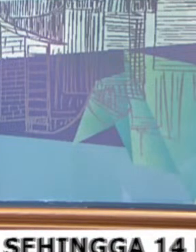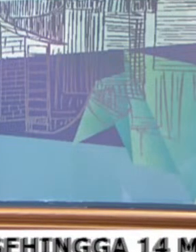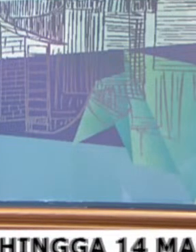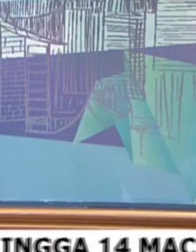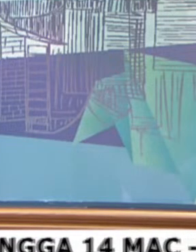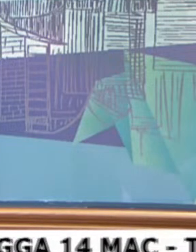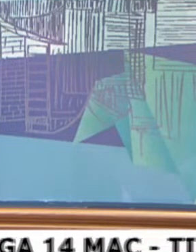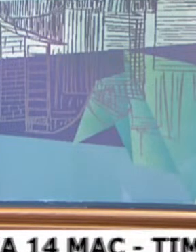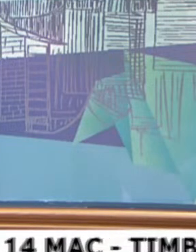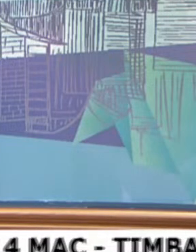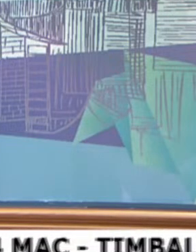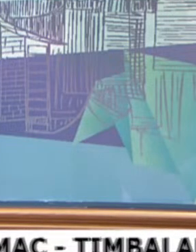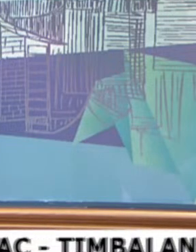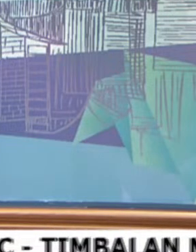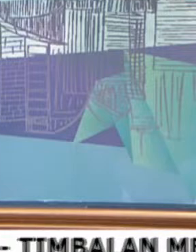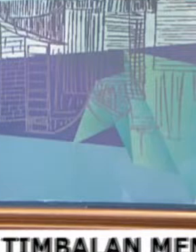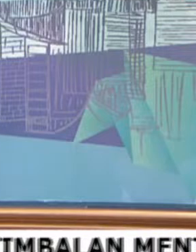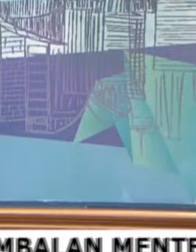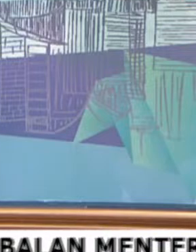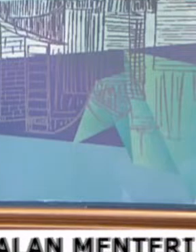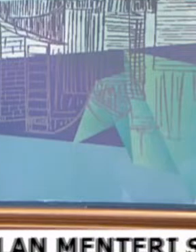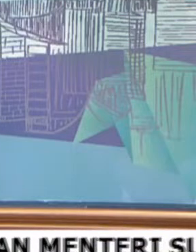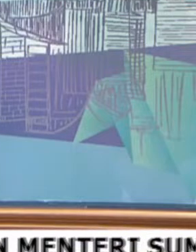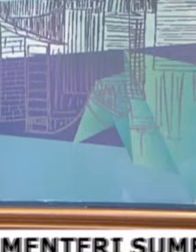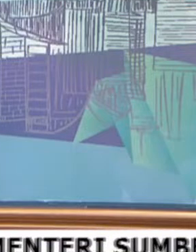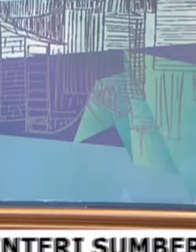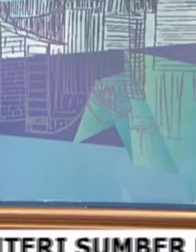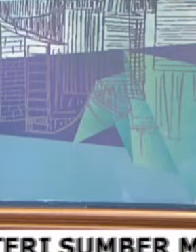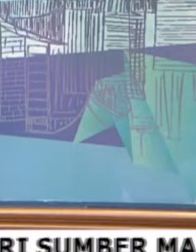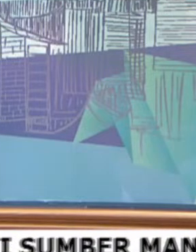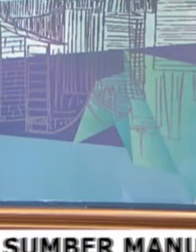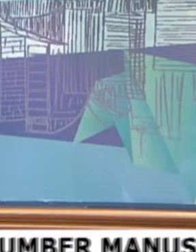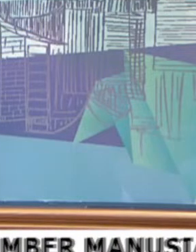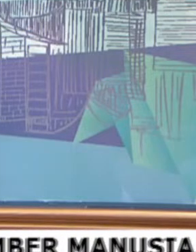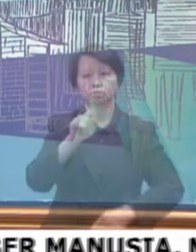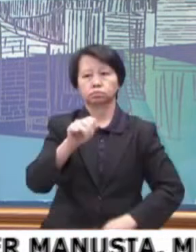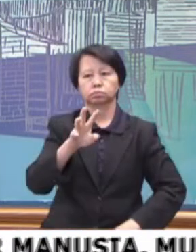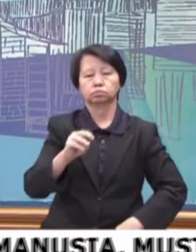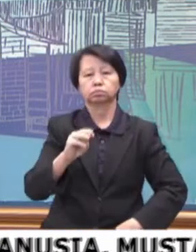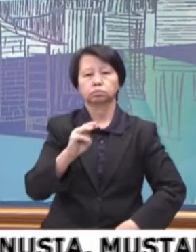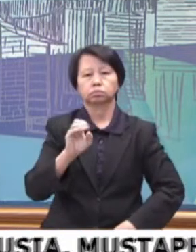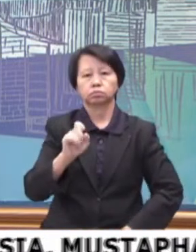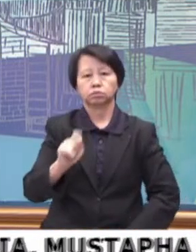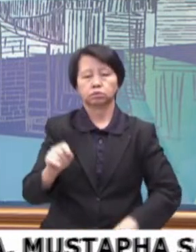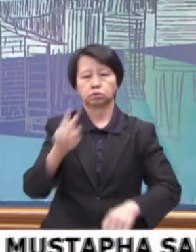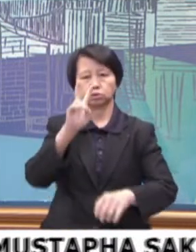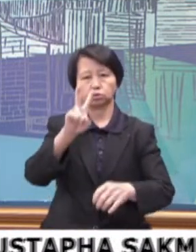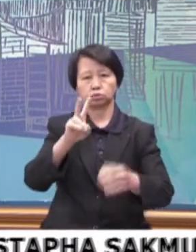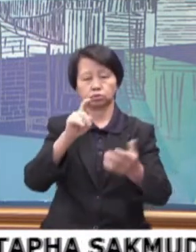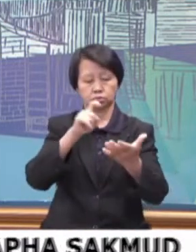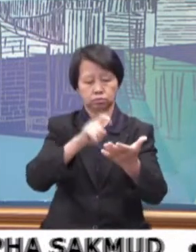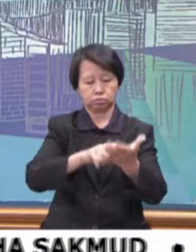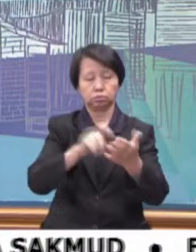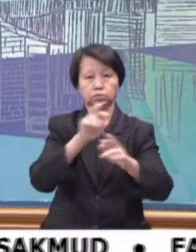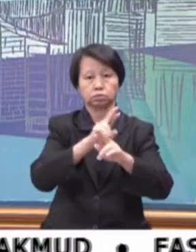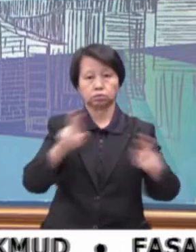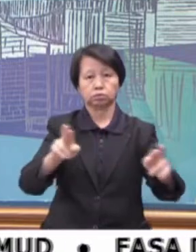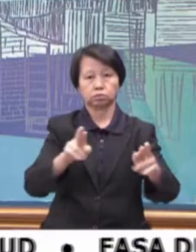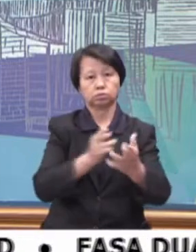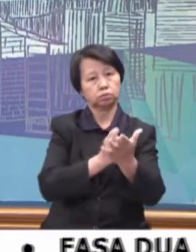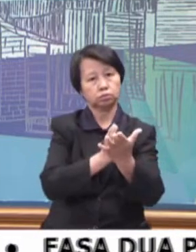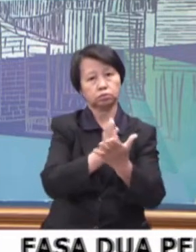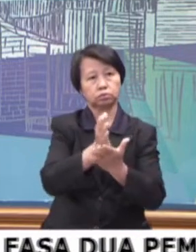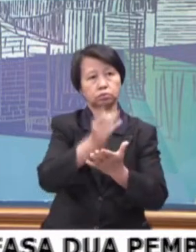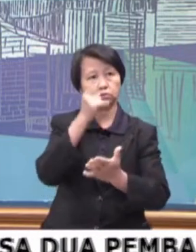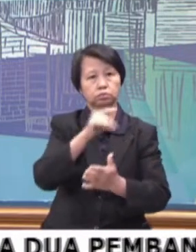Kamis secara dalam kalian selain daripada manfaatkan saudara berita Aceh mwtv 2 bautan yang kami sediakan untuk anda untuk penerima secara langsung